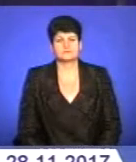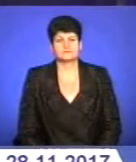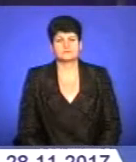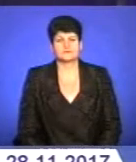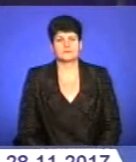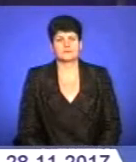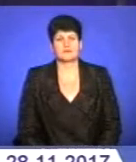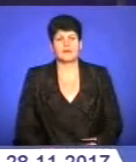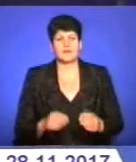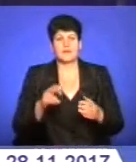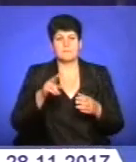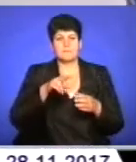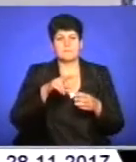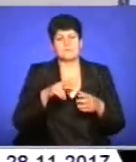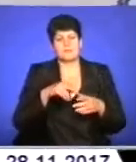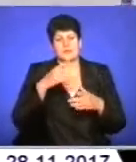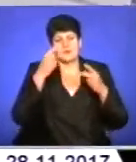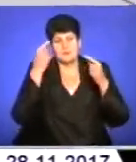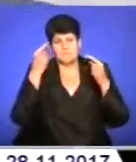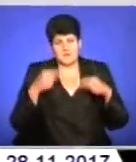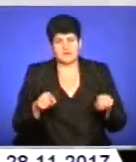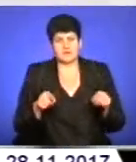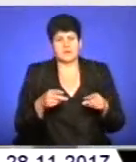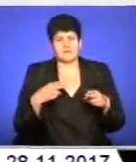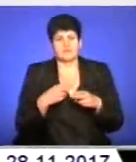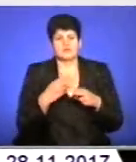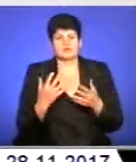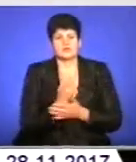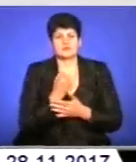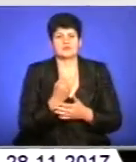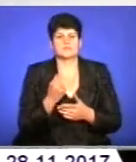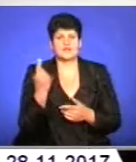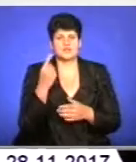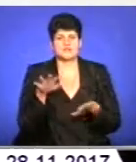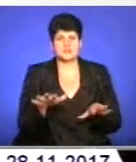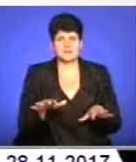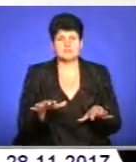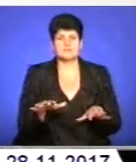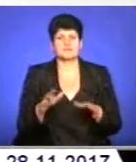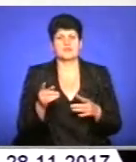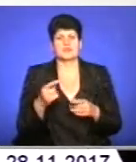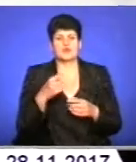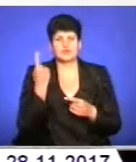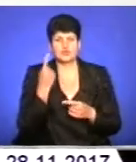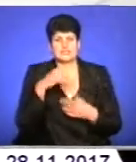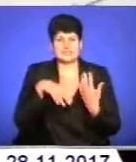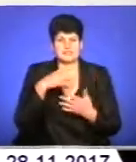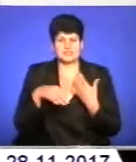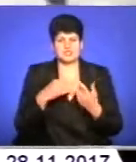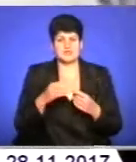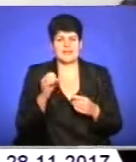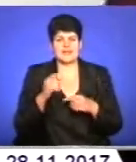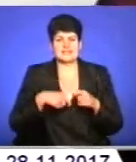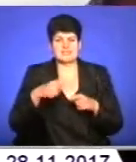Падіння завадило здобути призове місце. На першому етапі Кубку світу з біатлону у шведському Естерсунді у одиночній змішаній естафеті